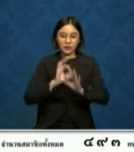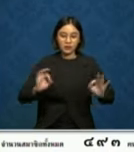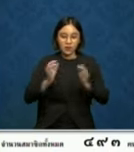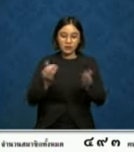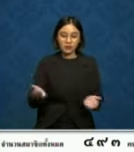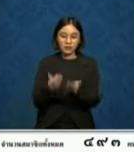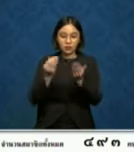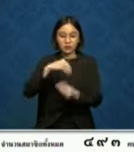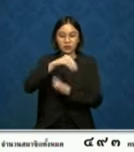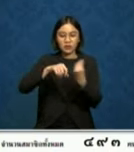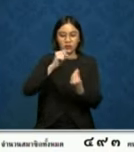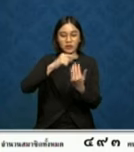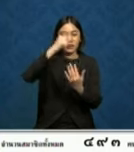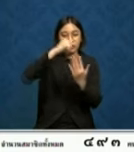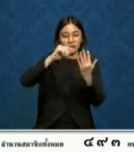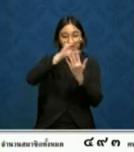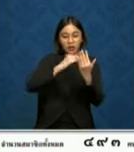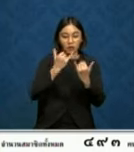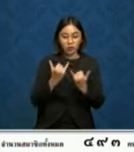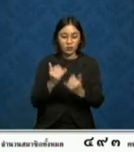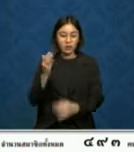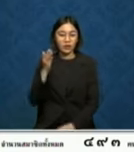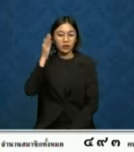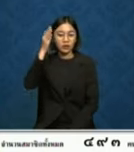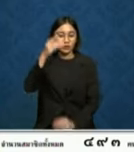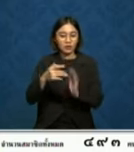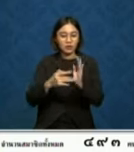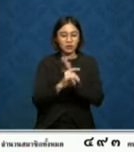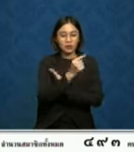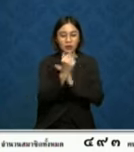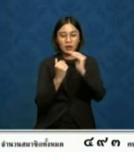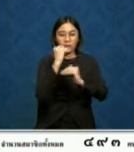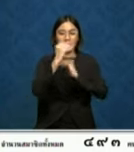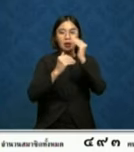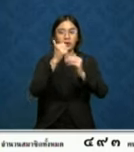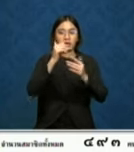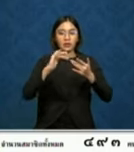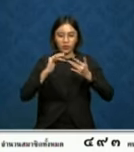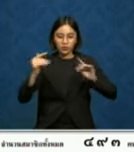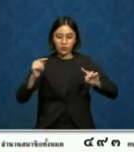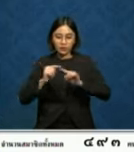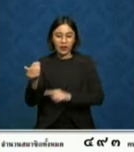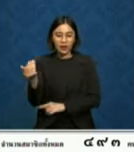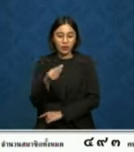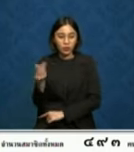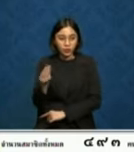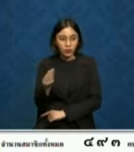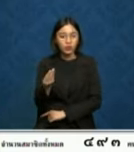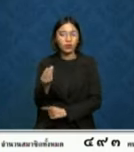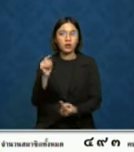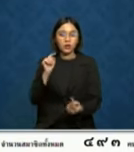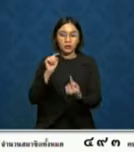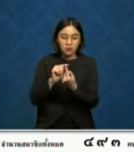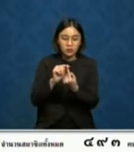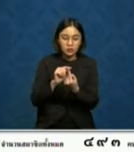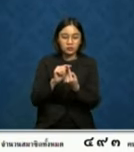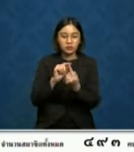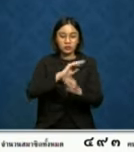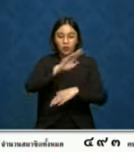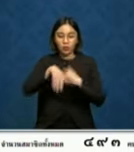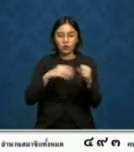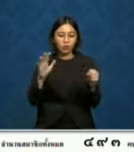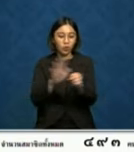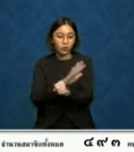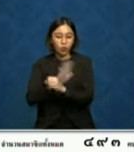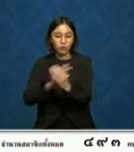ไทยในปัจจุบันและอนาคตด้วยเทคโนโลยีที่ดีขึ้นและอินเทอร์เน็ตที่มีความเร็วสูงและเข้าถึงและครอบคลุมหลาก